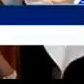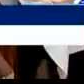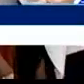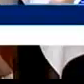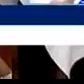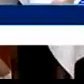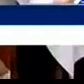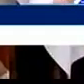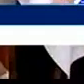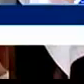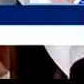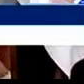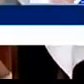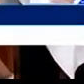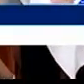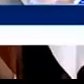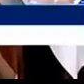Nu cu pieptul, cu burtica.